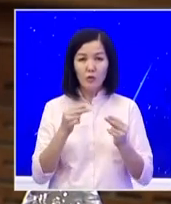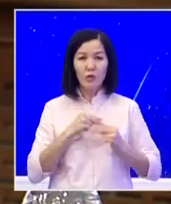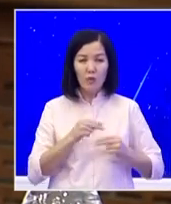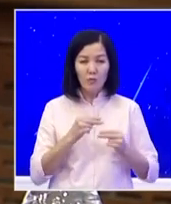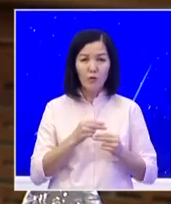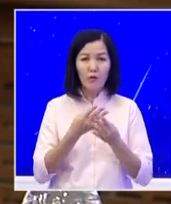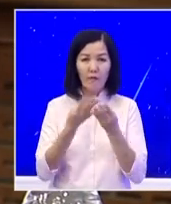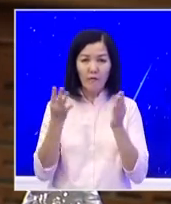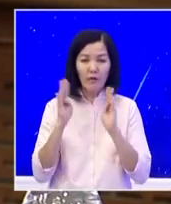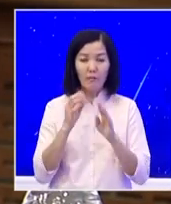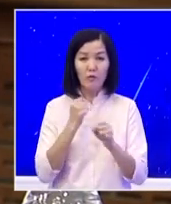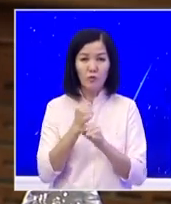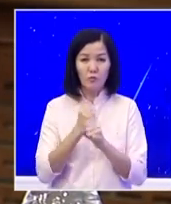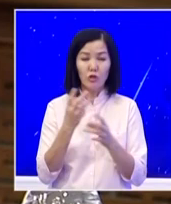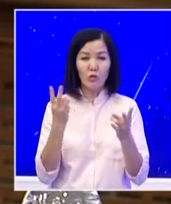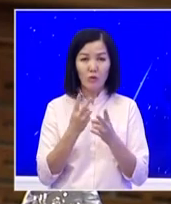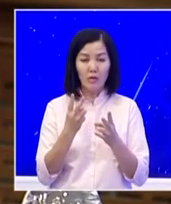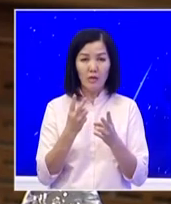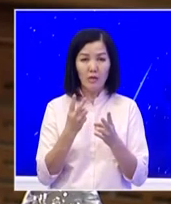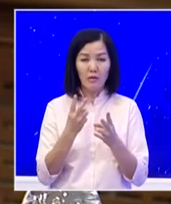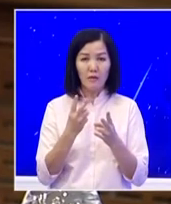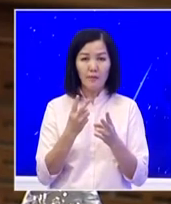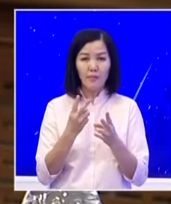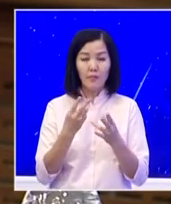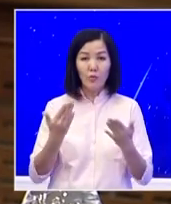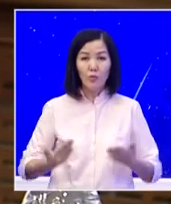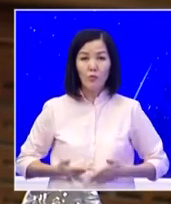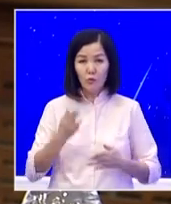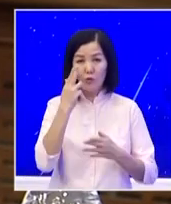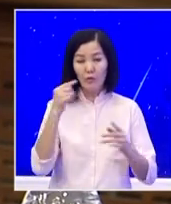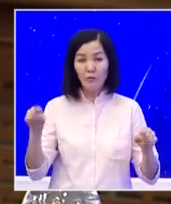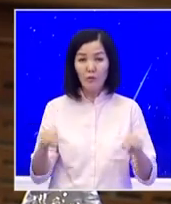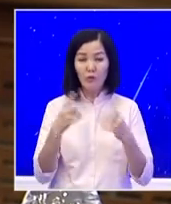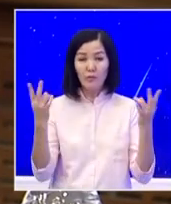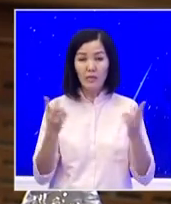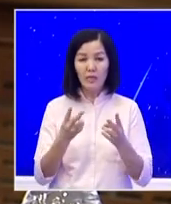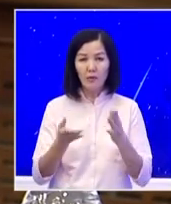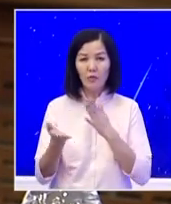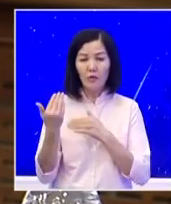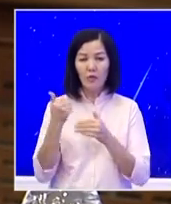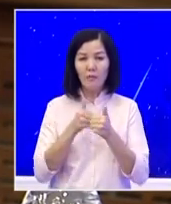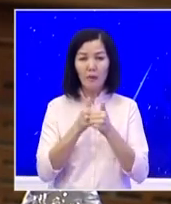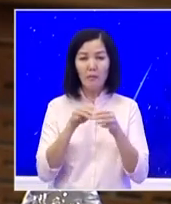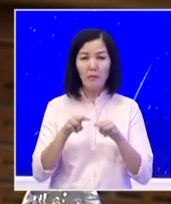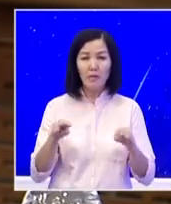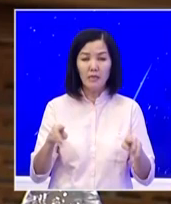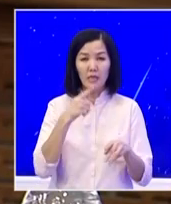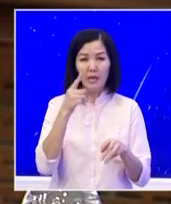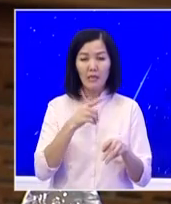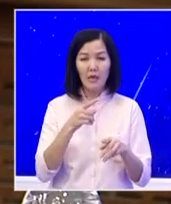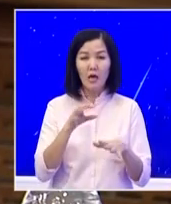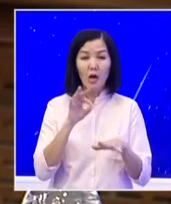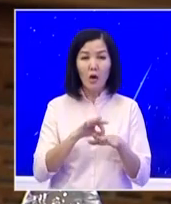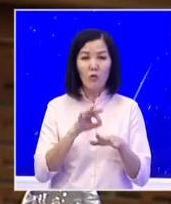от карантина. Карантин кезінде жұмыс жасап, және өмір сүруге бейімделуіміз керек. Өткенде премьер-министрде айтты ғой. Індет